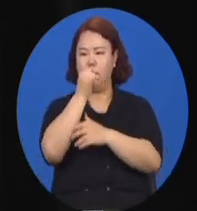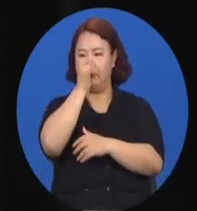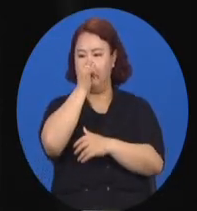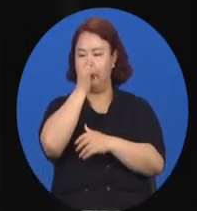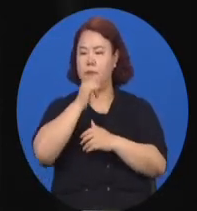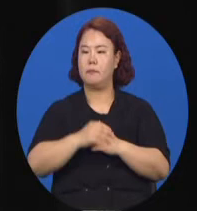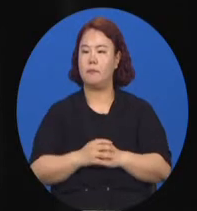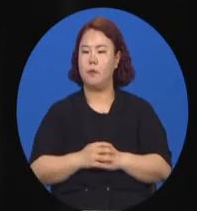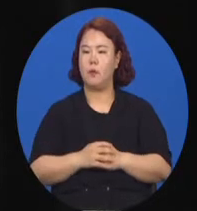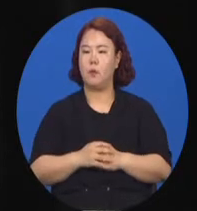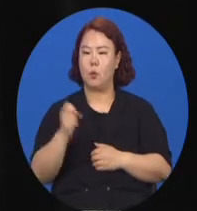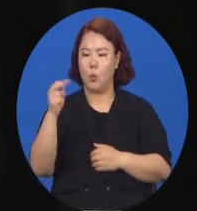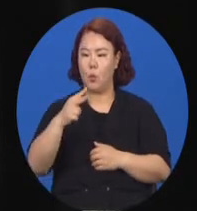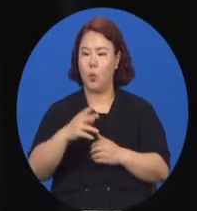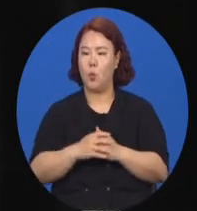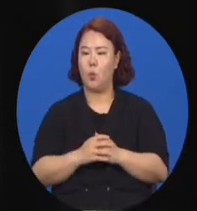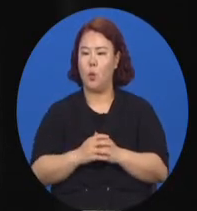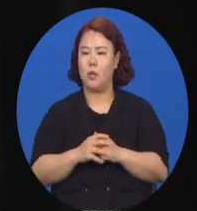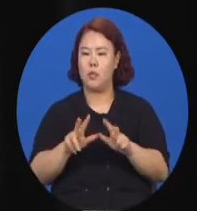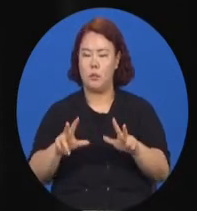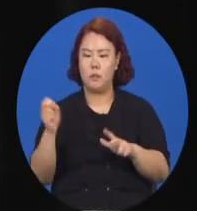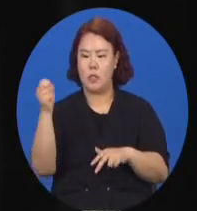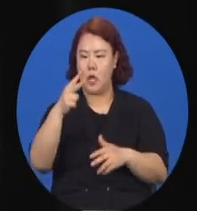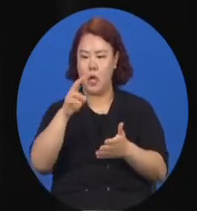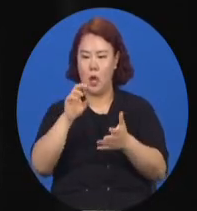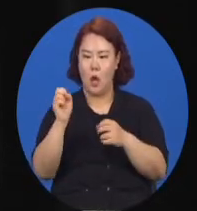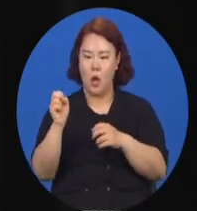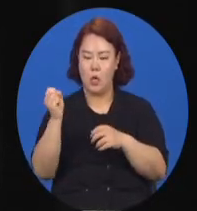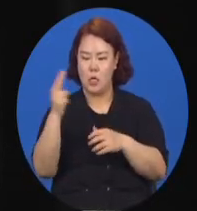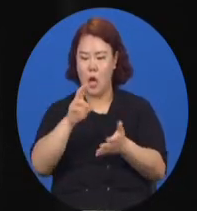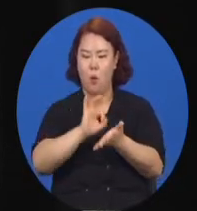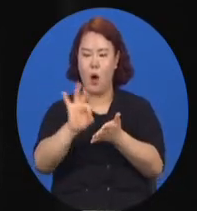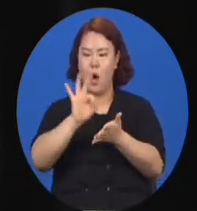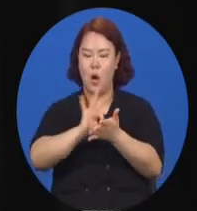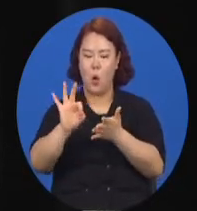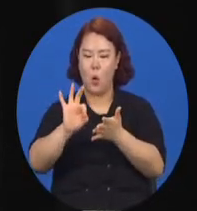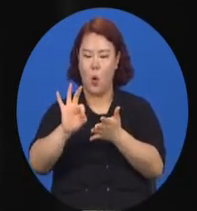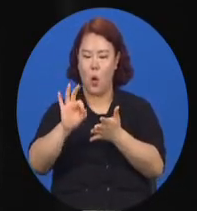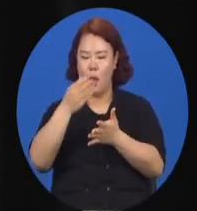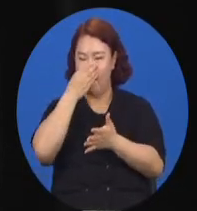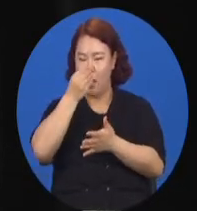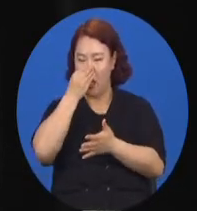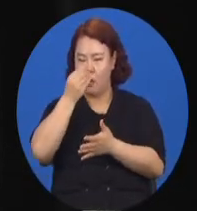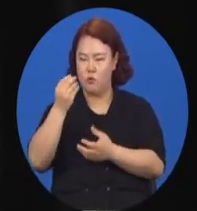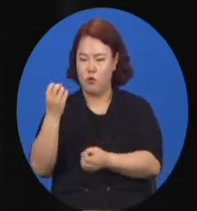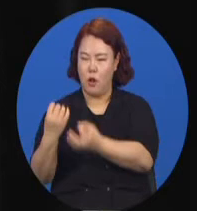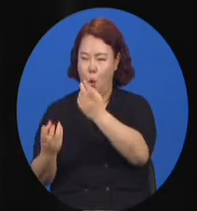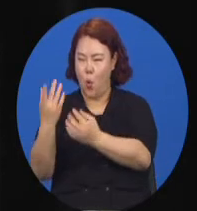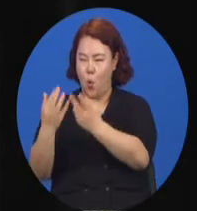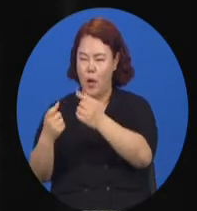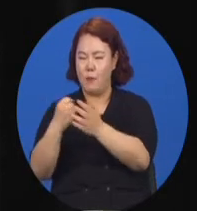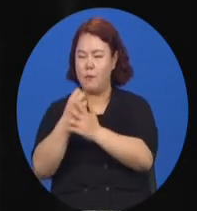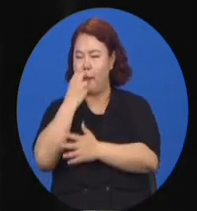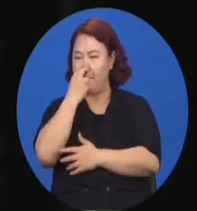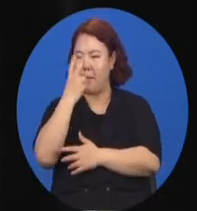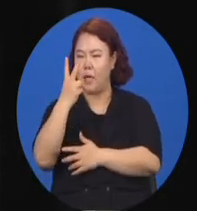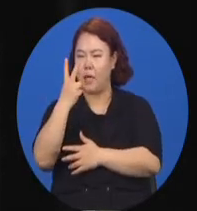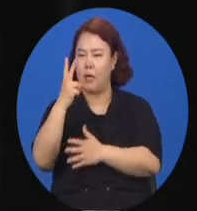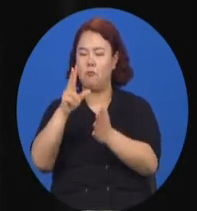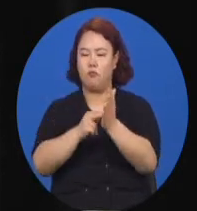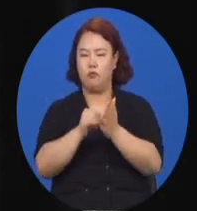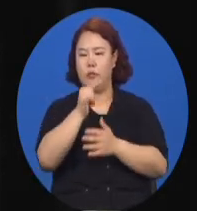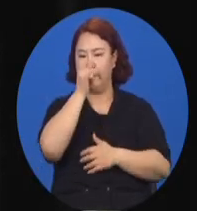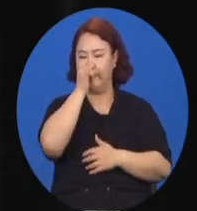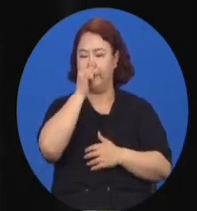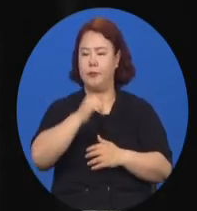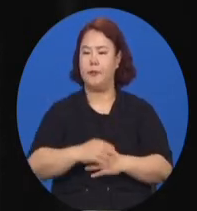또 최근에는 재활용 그 폐기물을 연료로 사용함으로 인해서 또 악취 문제까지 이 또